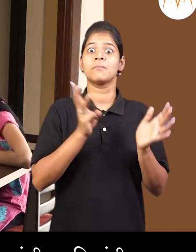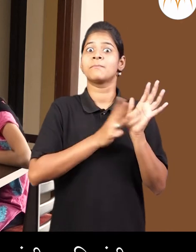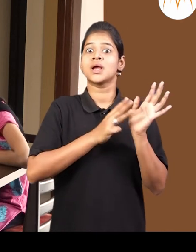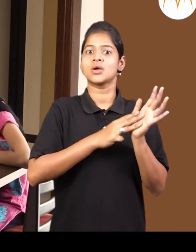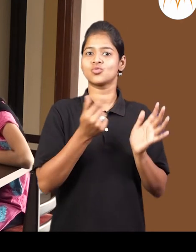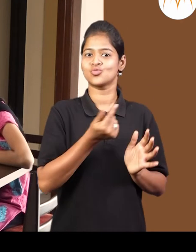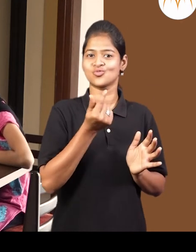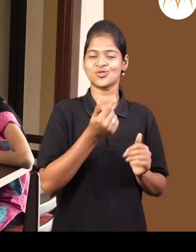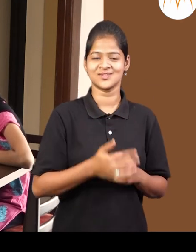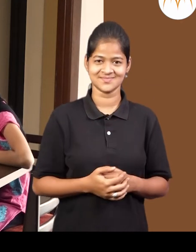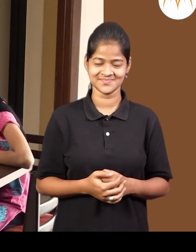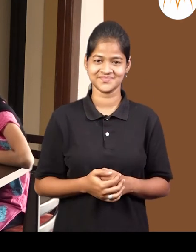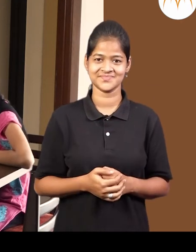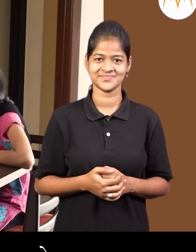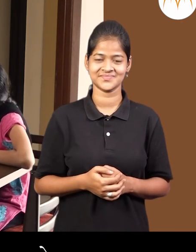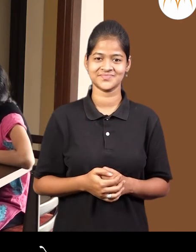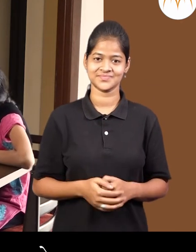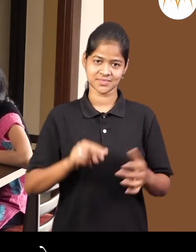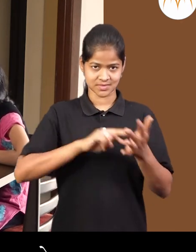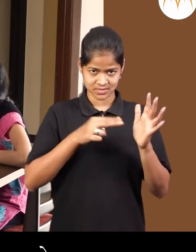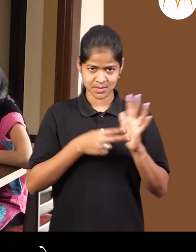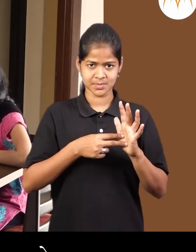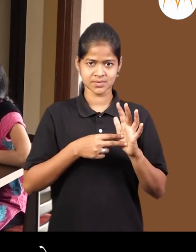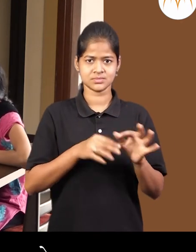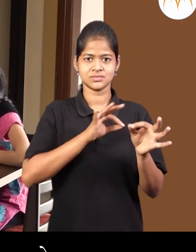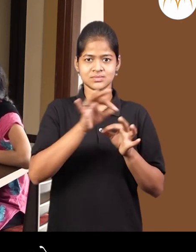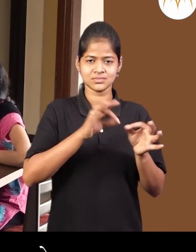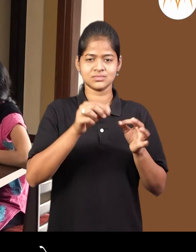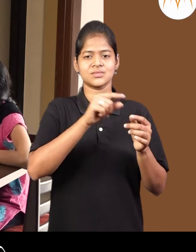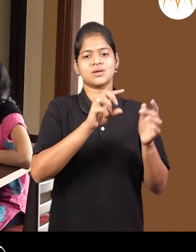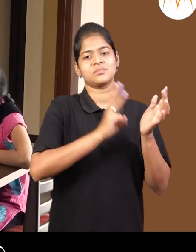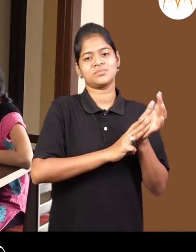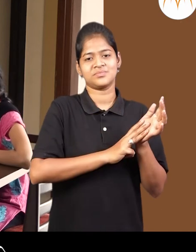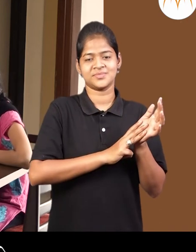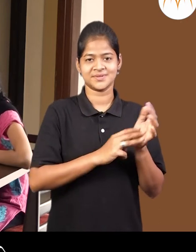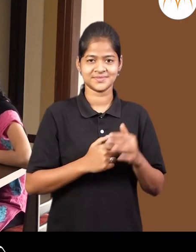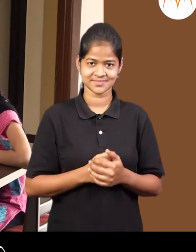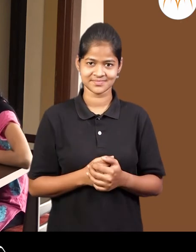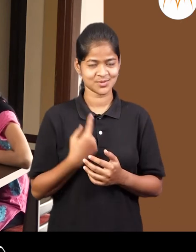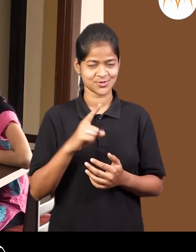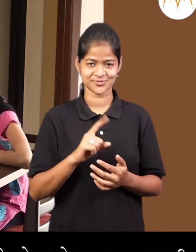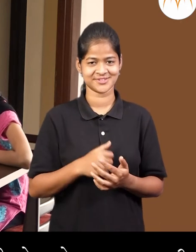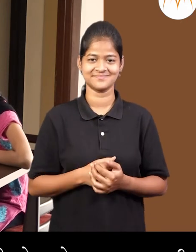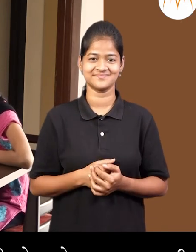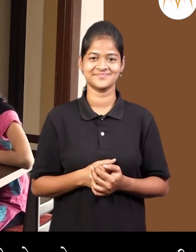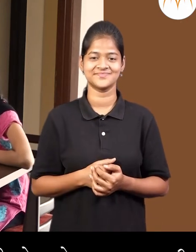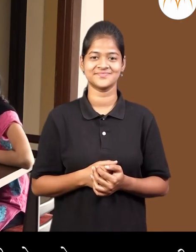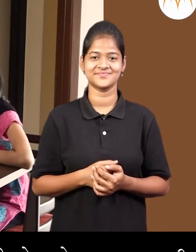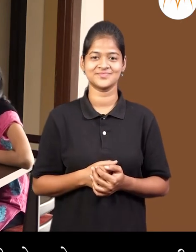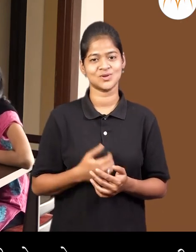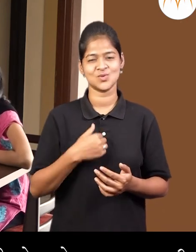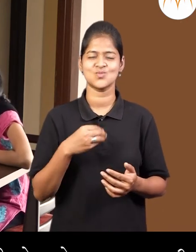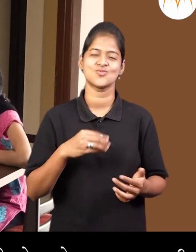रुंदी मीटरमध्ये मोजतात. म्हणजे क्षेत्रफळ चौरस मीटरमध्ये. शाबास. बरोबर आहे. बरं चला, आपण